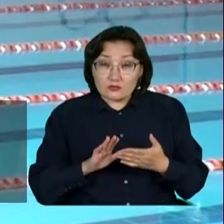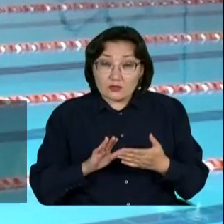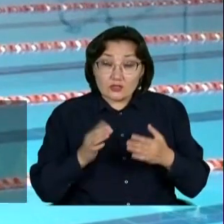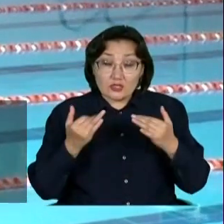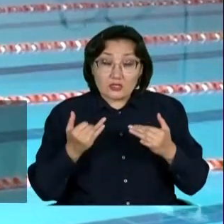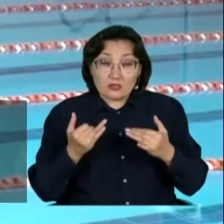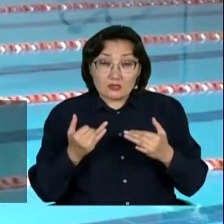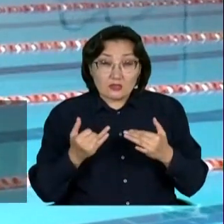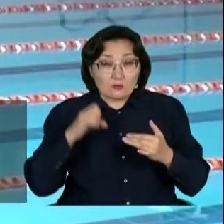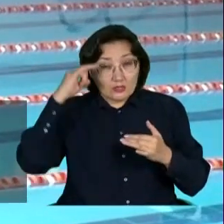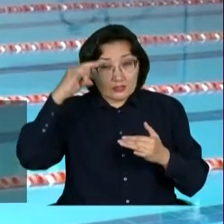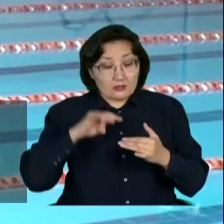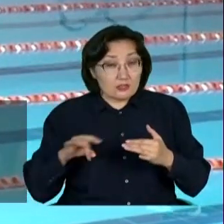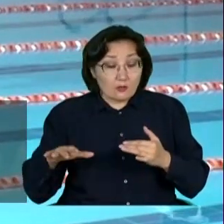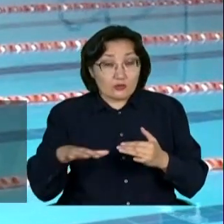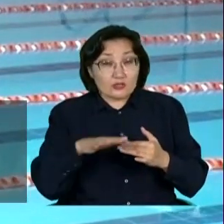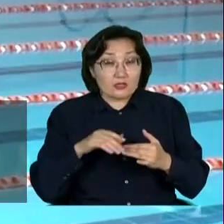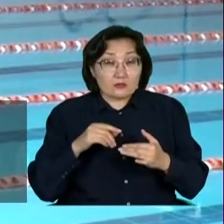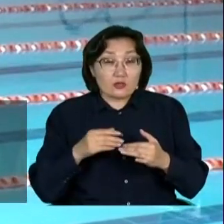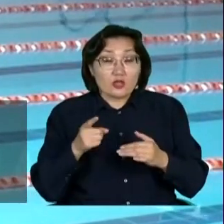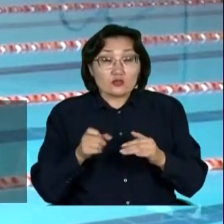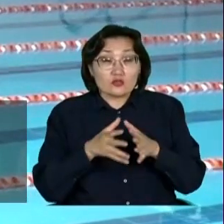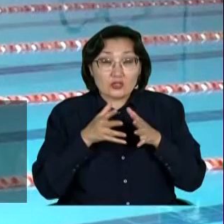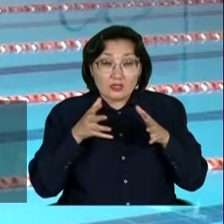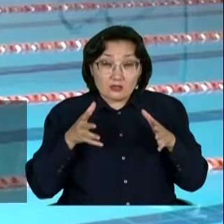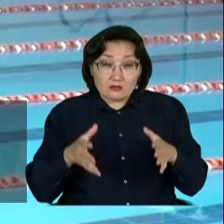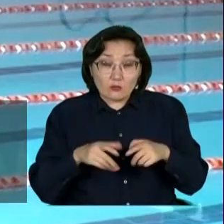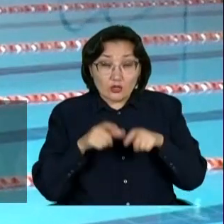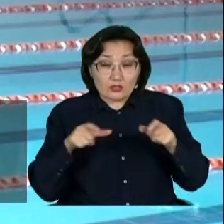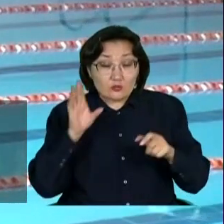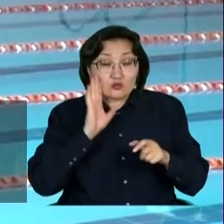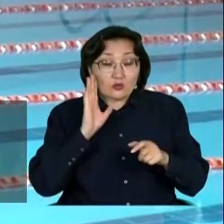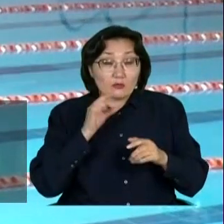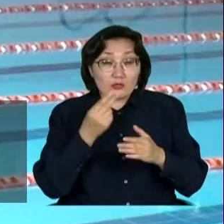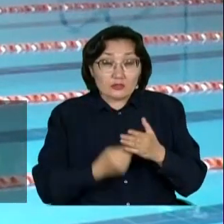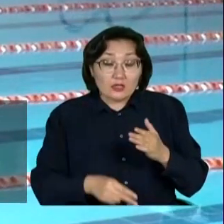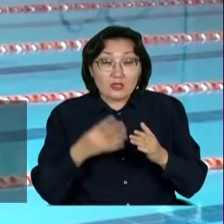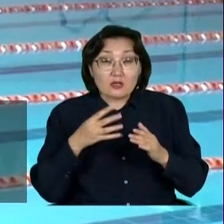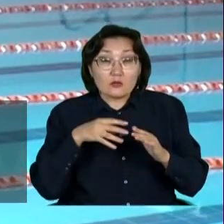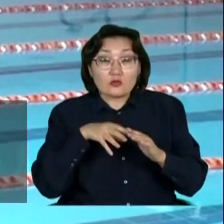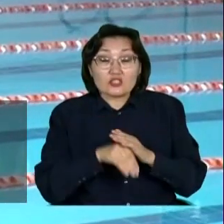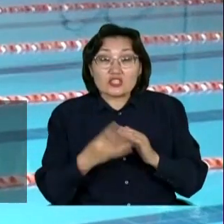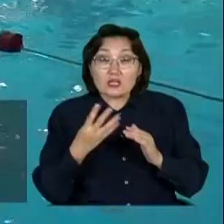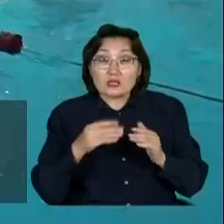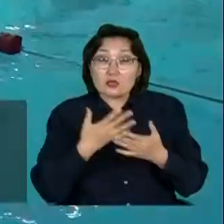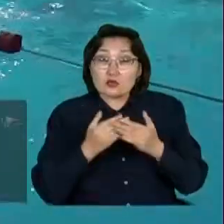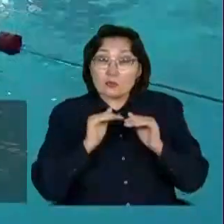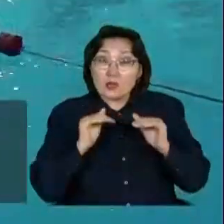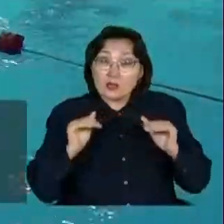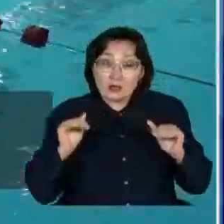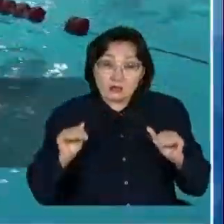енді Қазақстан Республикасы бойынша айтып кетсек, 100-ден аса адамдар суға батты, оның 40-ына жуық кішкентай балалар болып шықты.